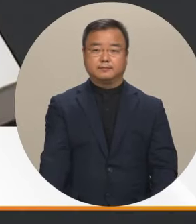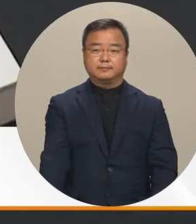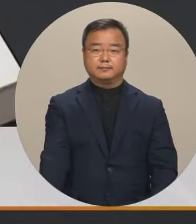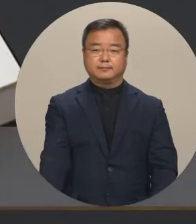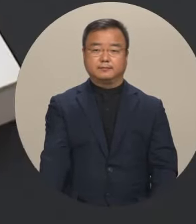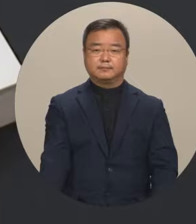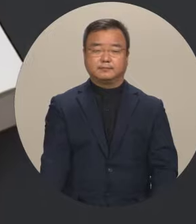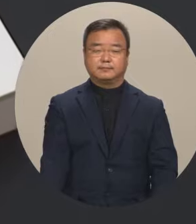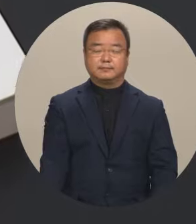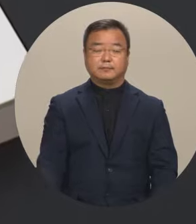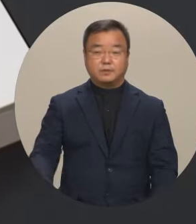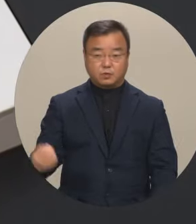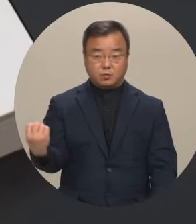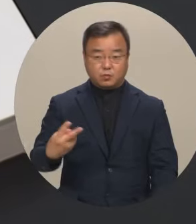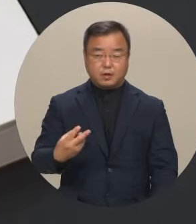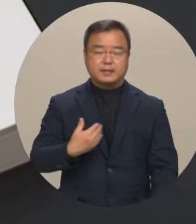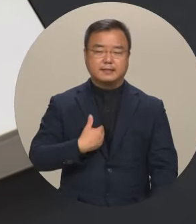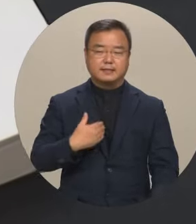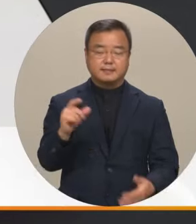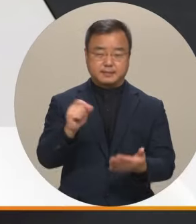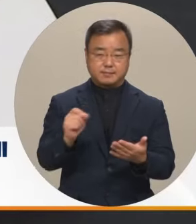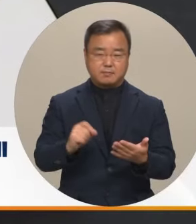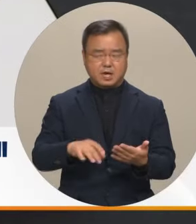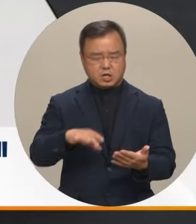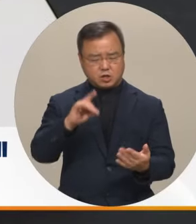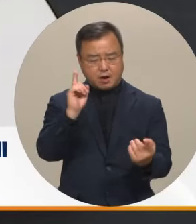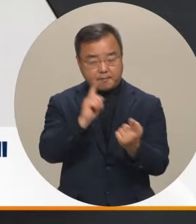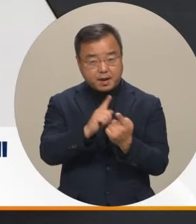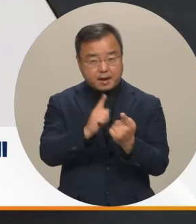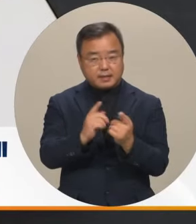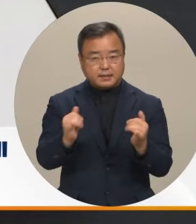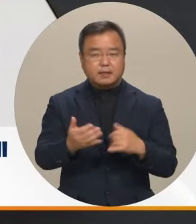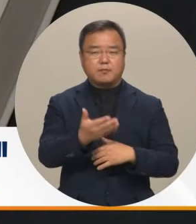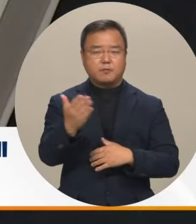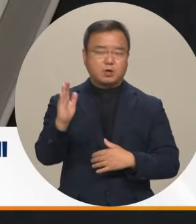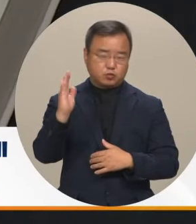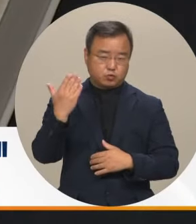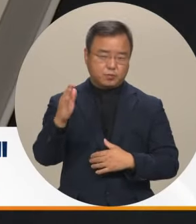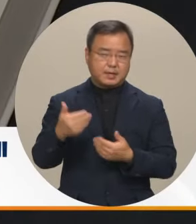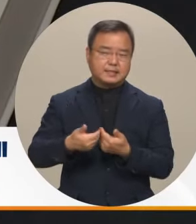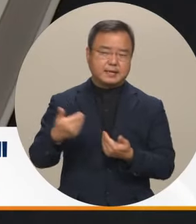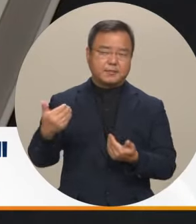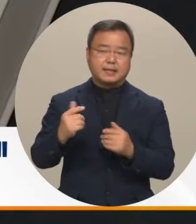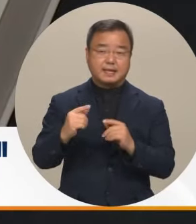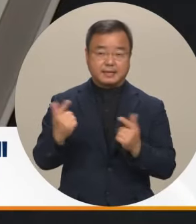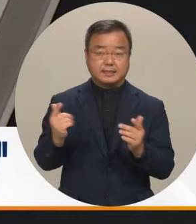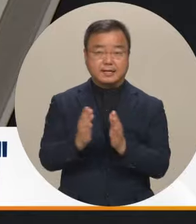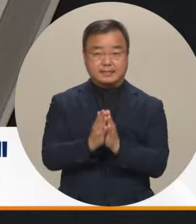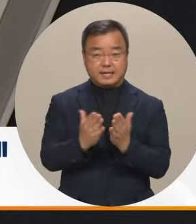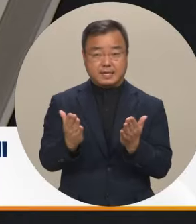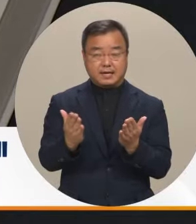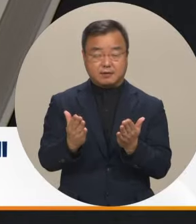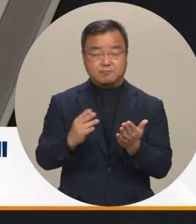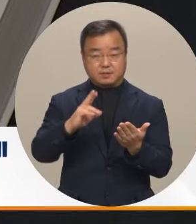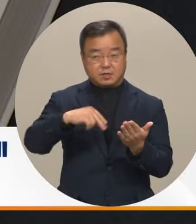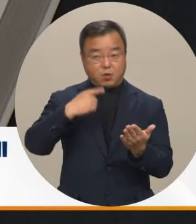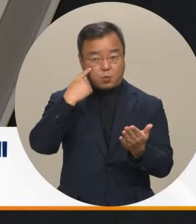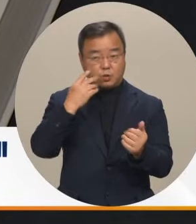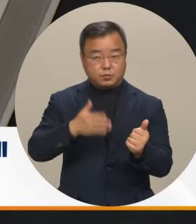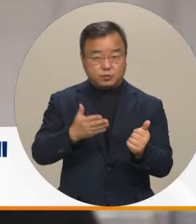전했습니다 그러면서 자신의 작품을 처음 접하는 독자들에겐 최근작 작별하지 않는다로 시작하는 것을